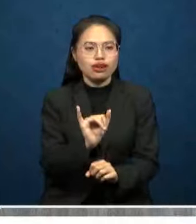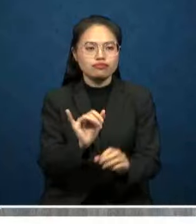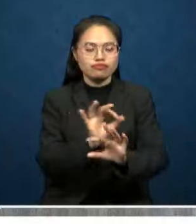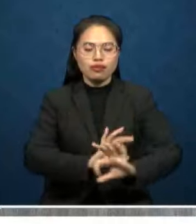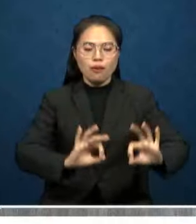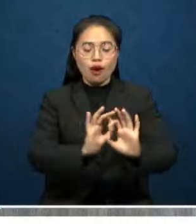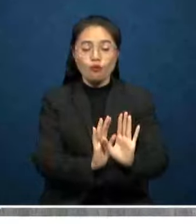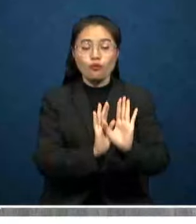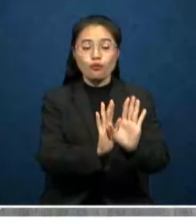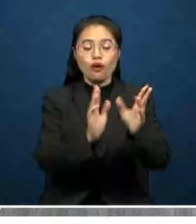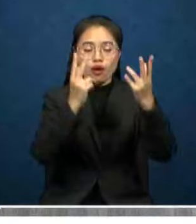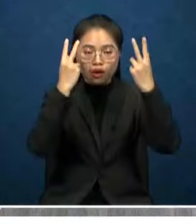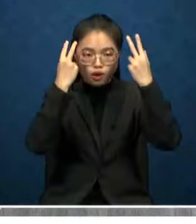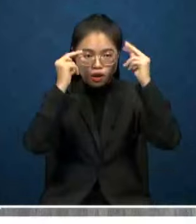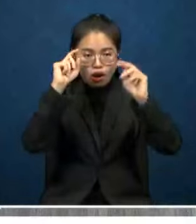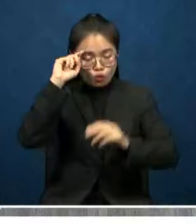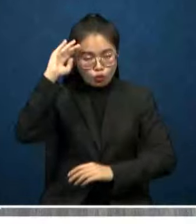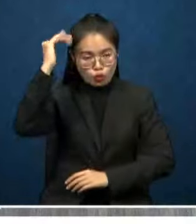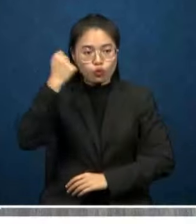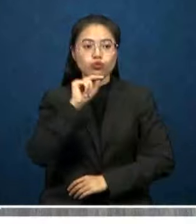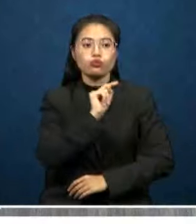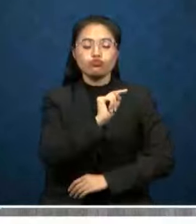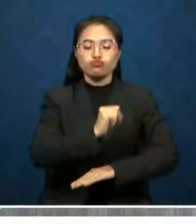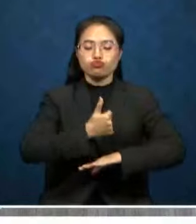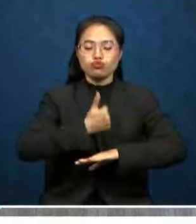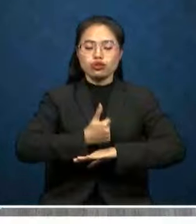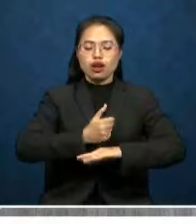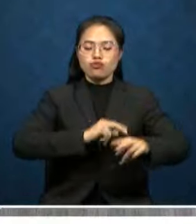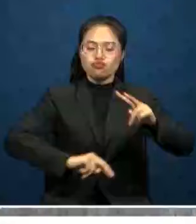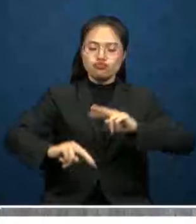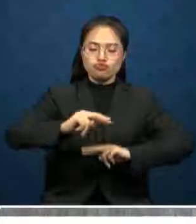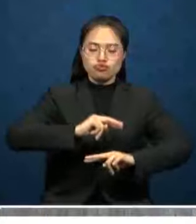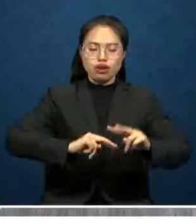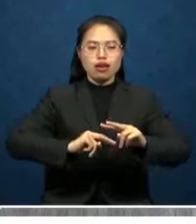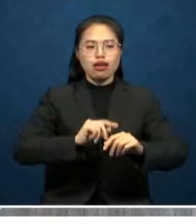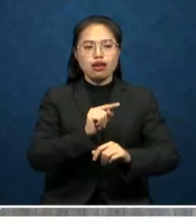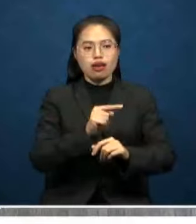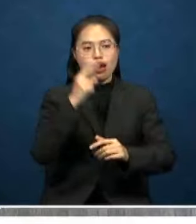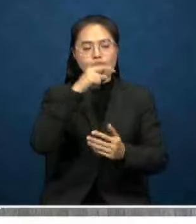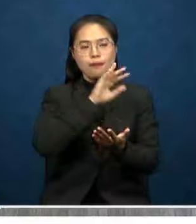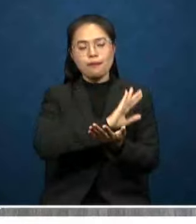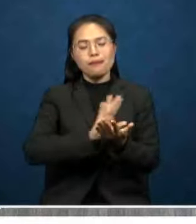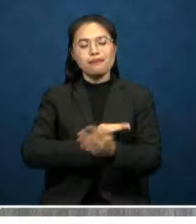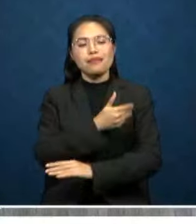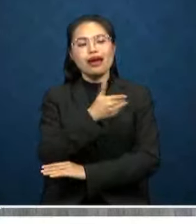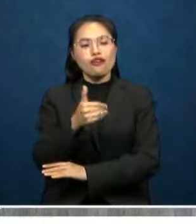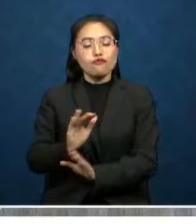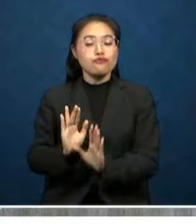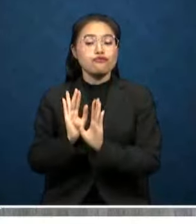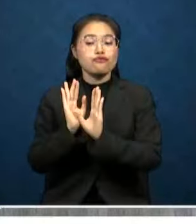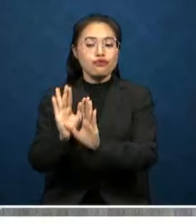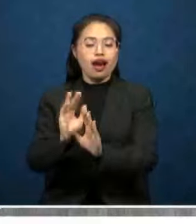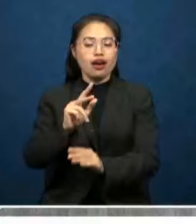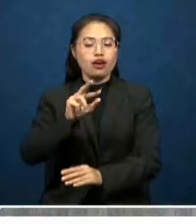ฝากท่านนายกรัฐมนตรีในฐานะดูแลสภาความมั่นคงแห่งชาตินะฝากรัฐมนตรีว่าการกระทรวง